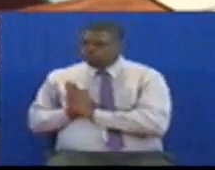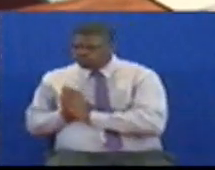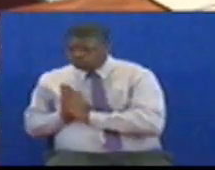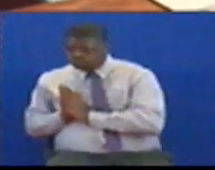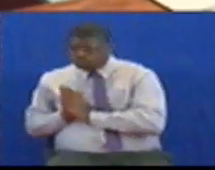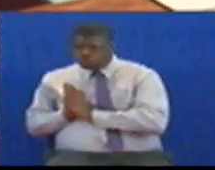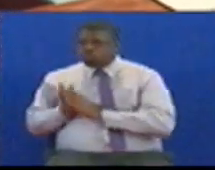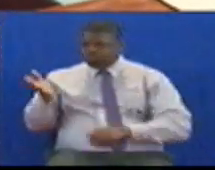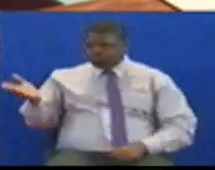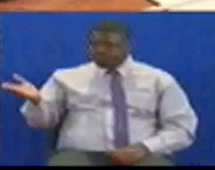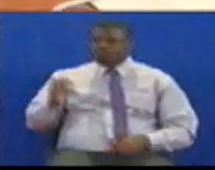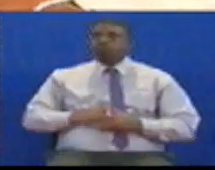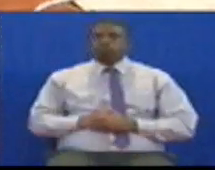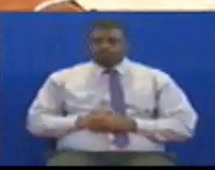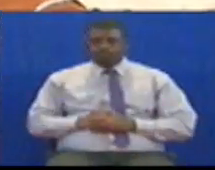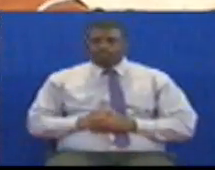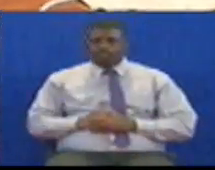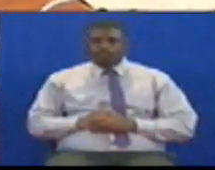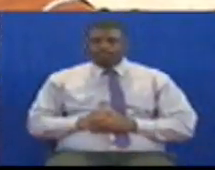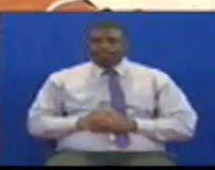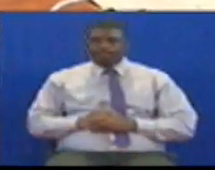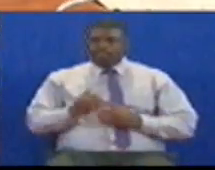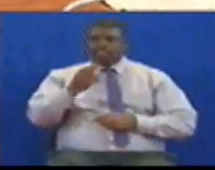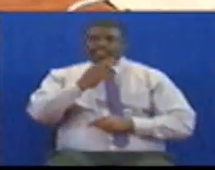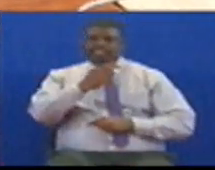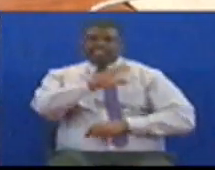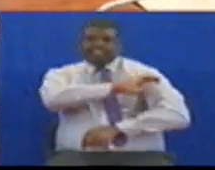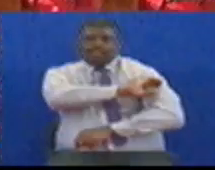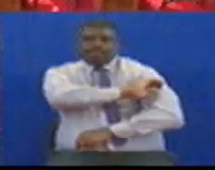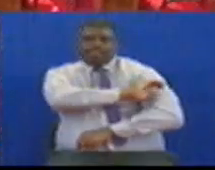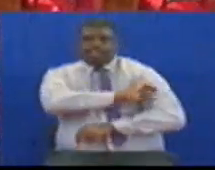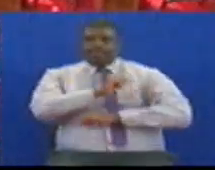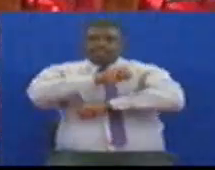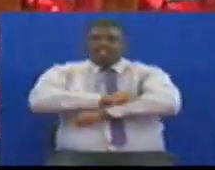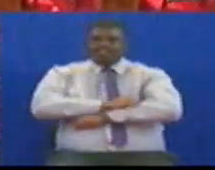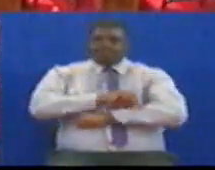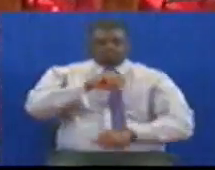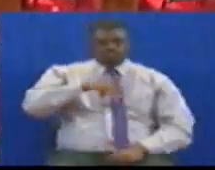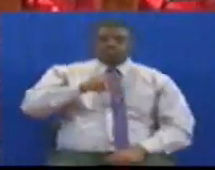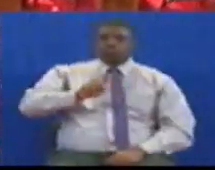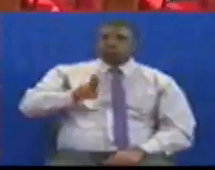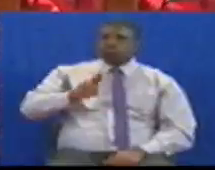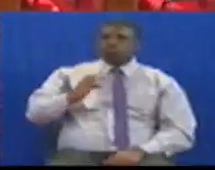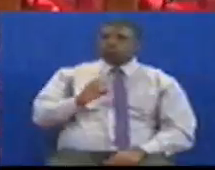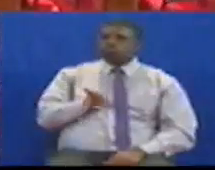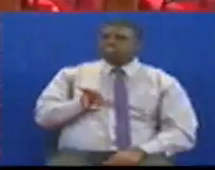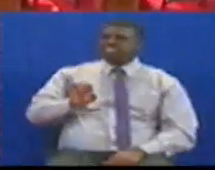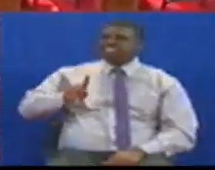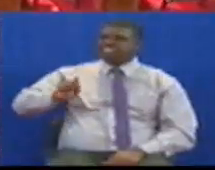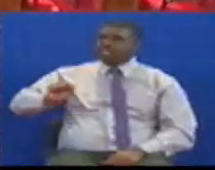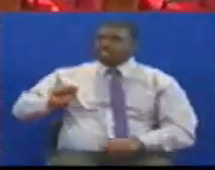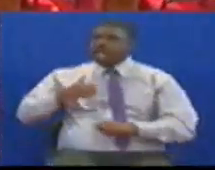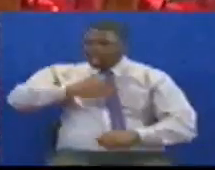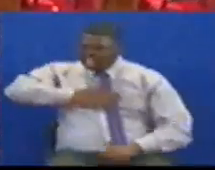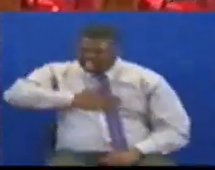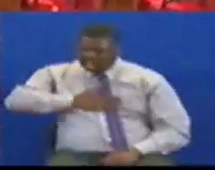na Utawala Bora, Mheshimiwa Captain Mstaafu George Mkuchika. Asante sana kwa